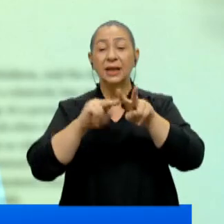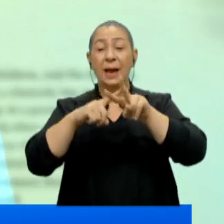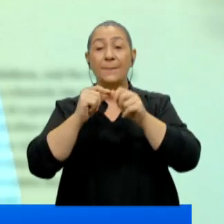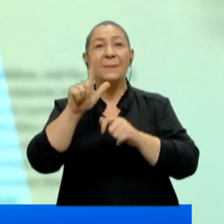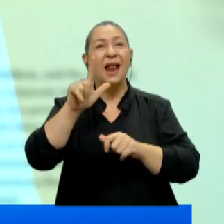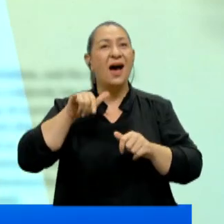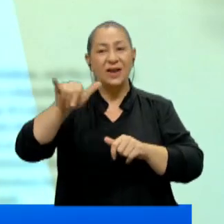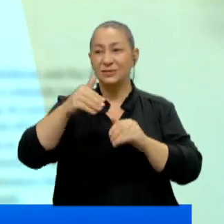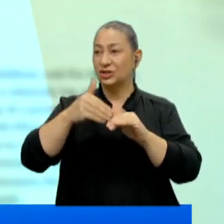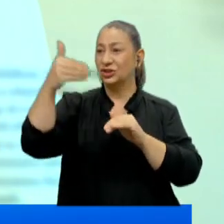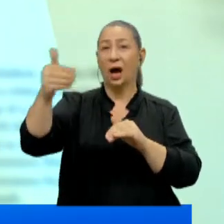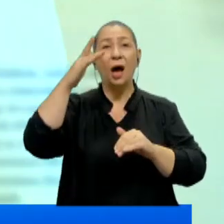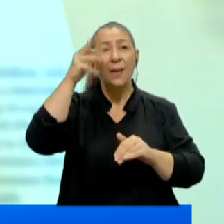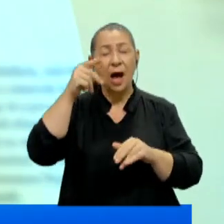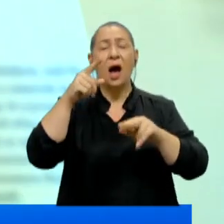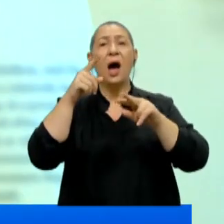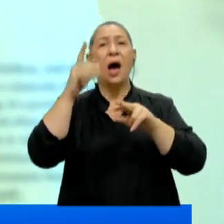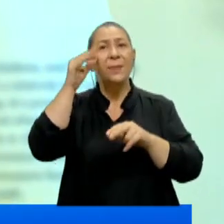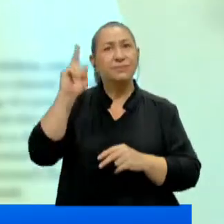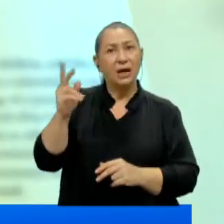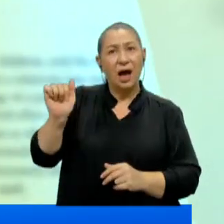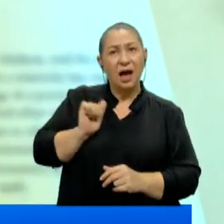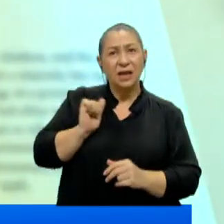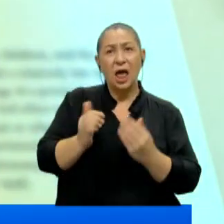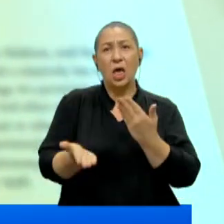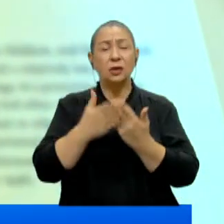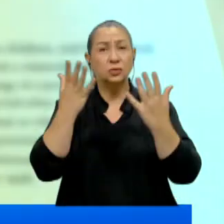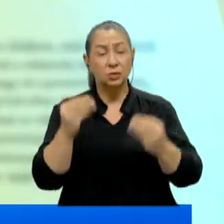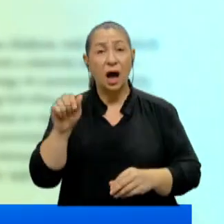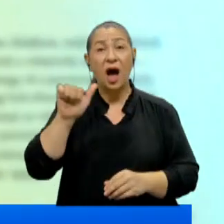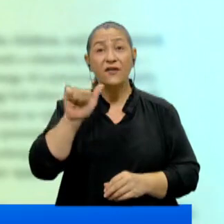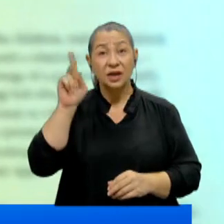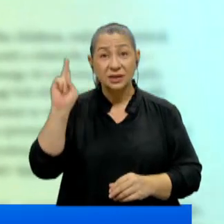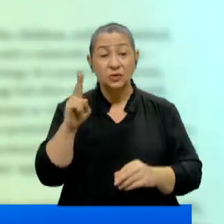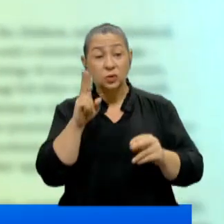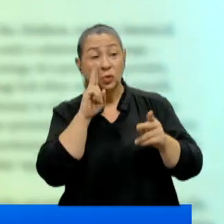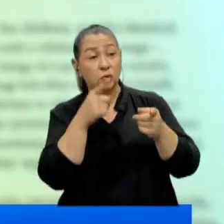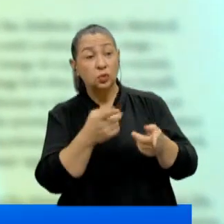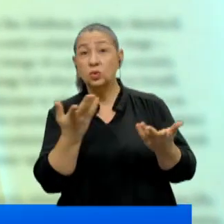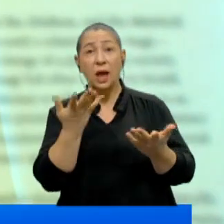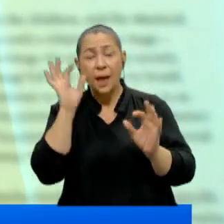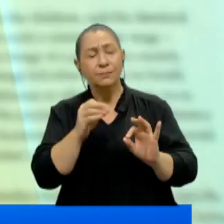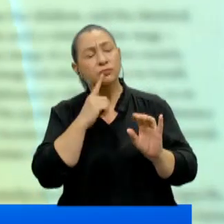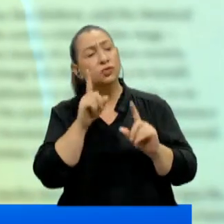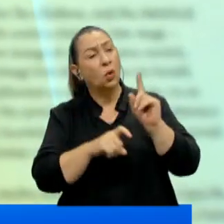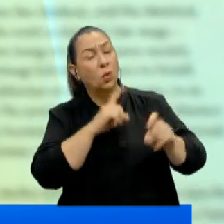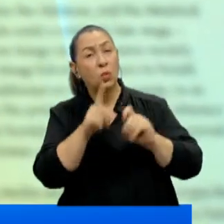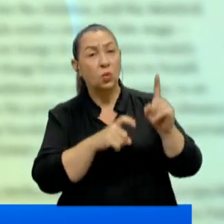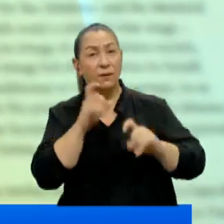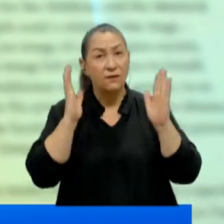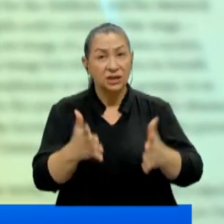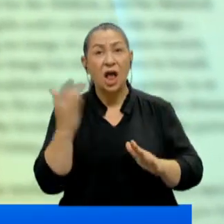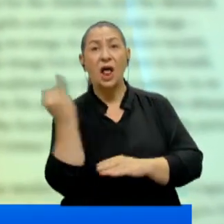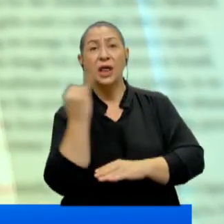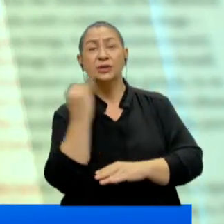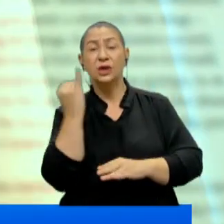Havalimanı dışında kalan Amerikalı ve ABD ordusuna yardımcı olmuş Afganların akıbeti sürekli sorgulanıyor.